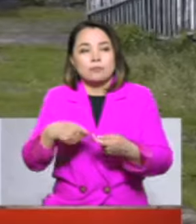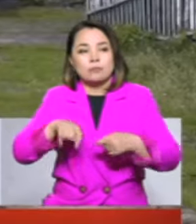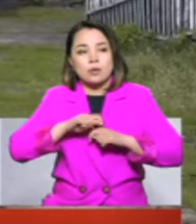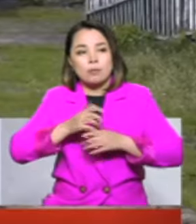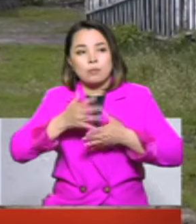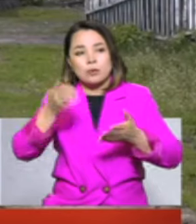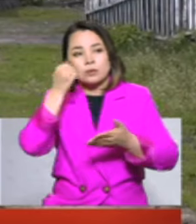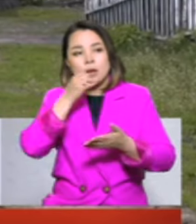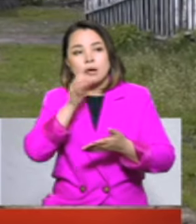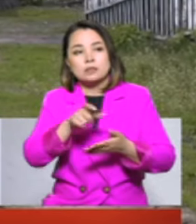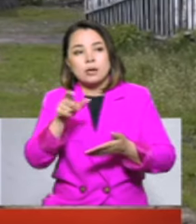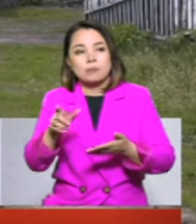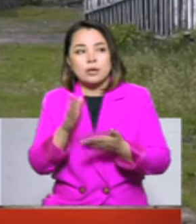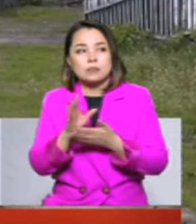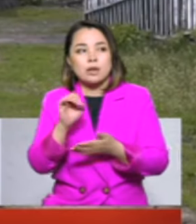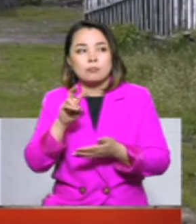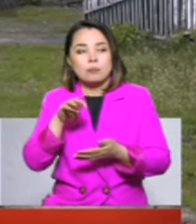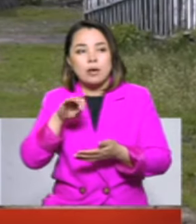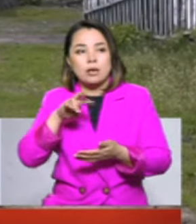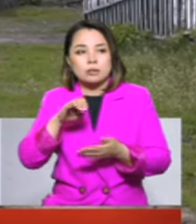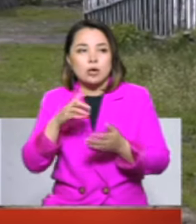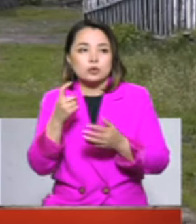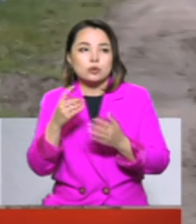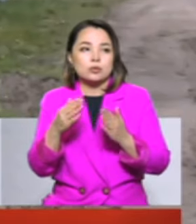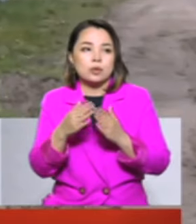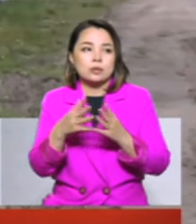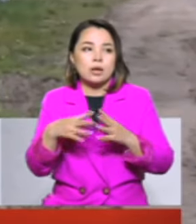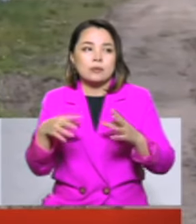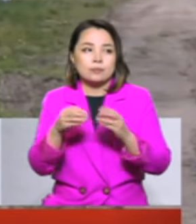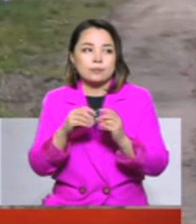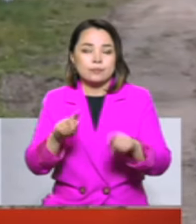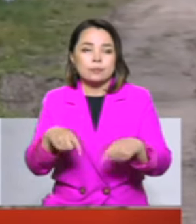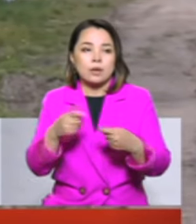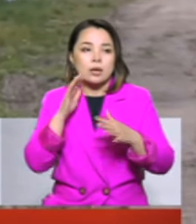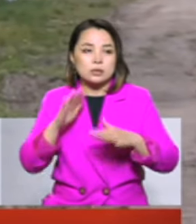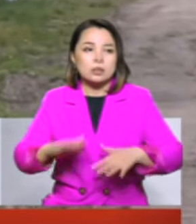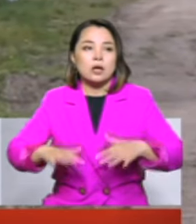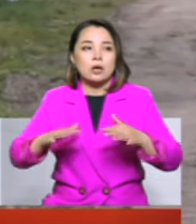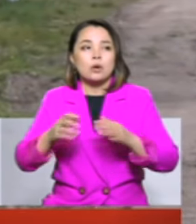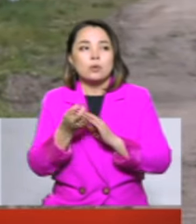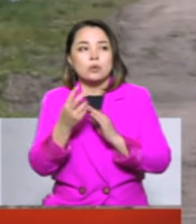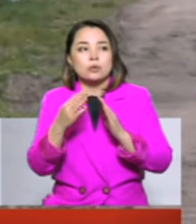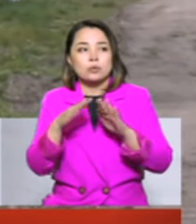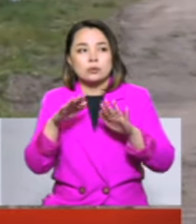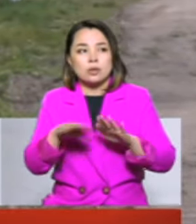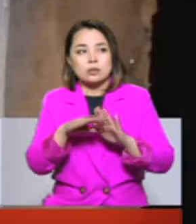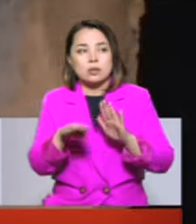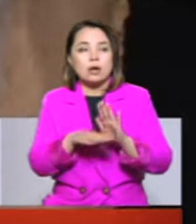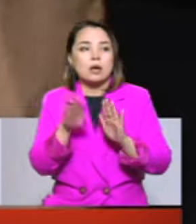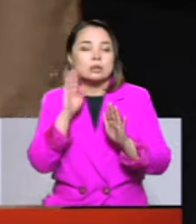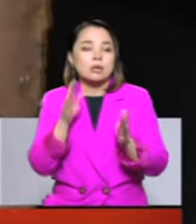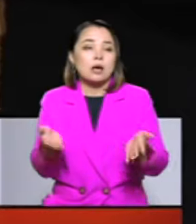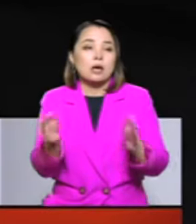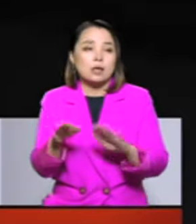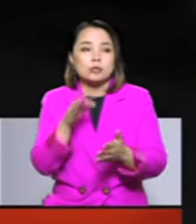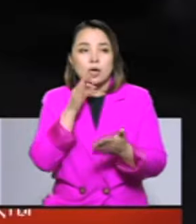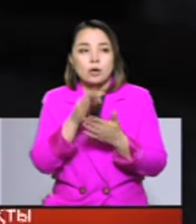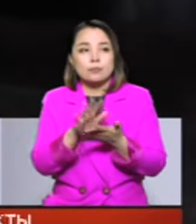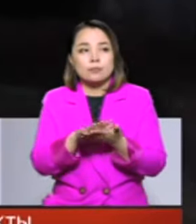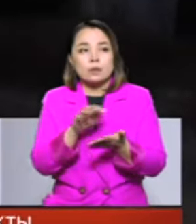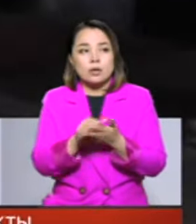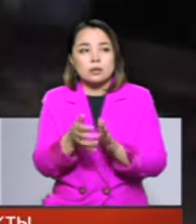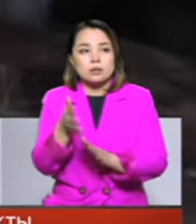шексіз. Семипалатная ауылында 100 шаңырақ түтін түтетіп отыр. Тасқын кезінде 12 үйге су кірді. Жауапты органдар жоғарыда